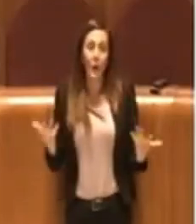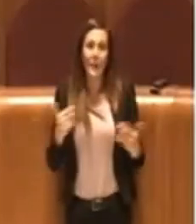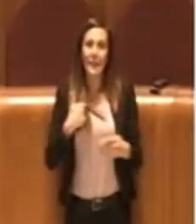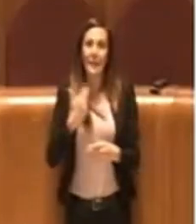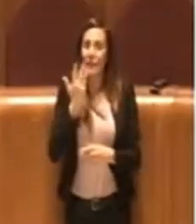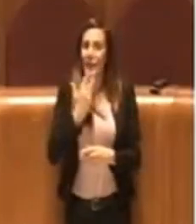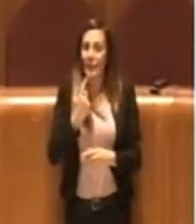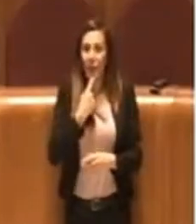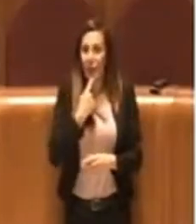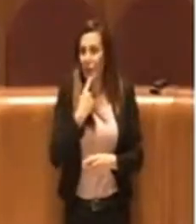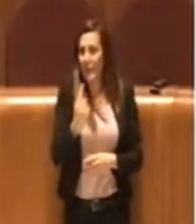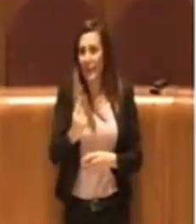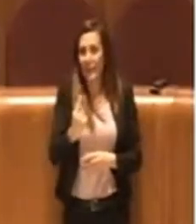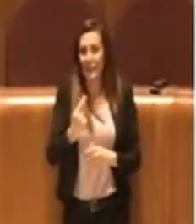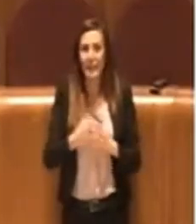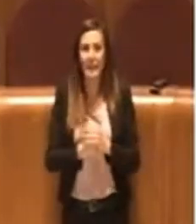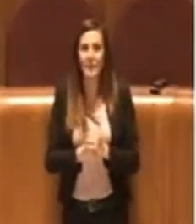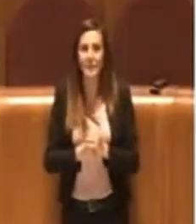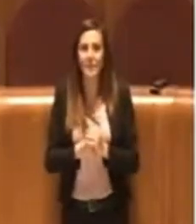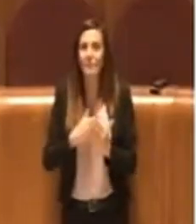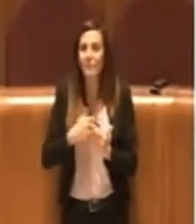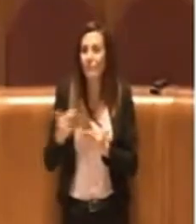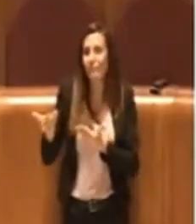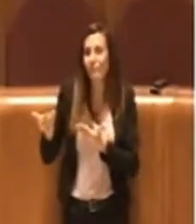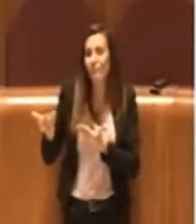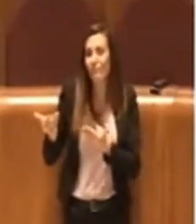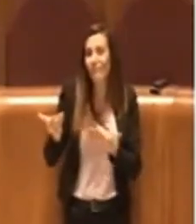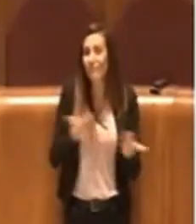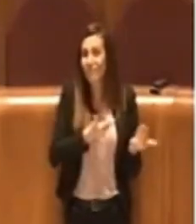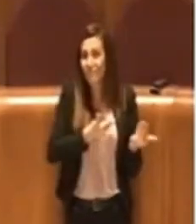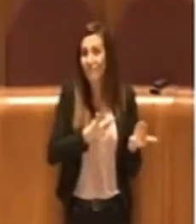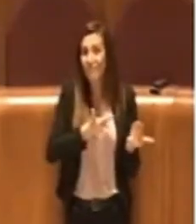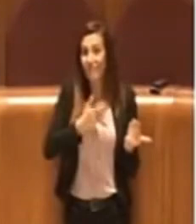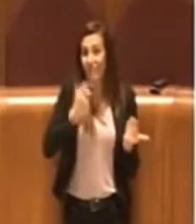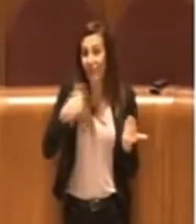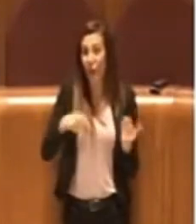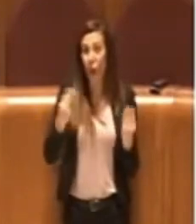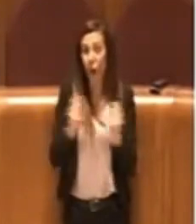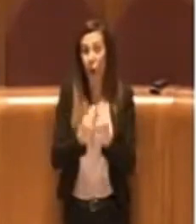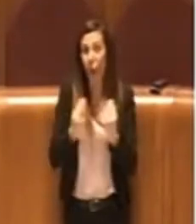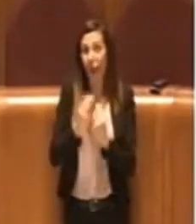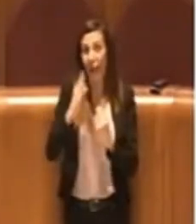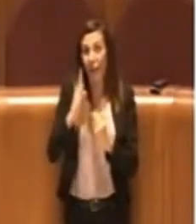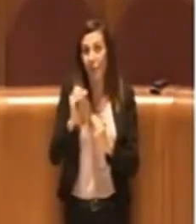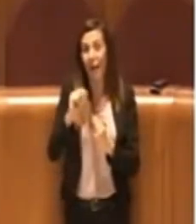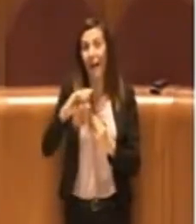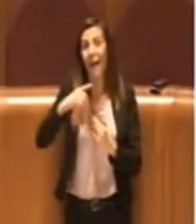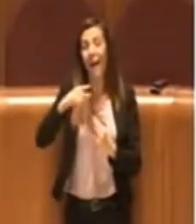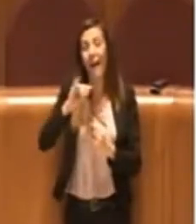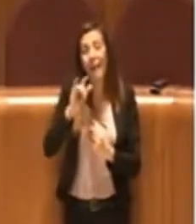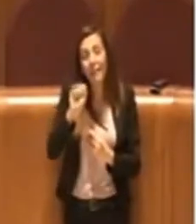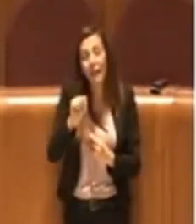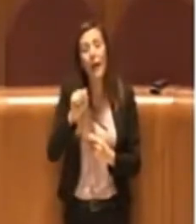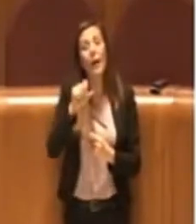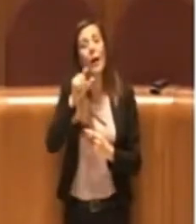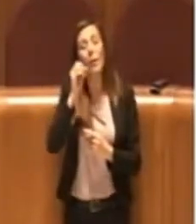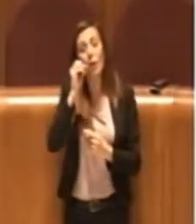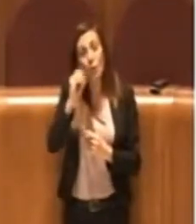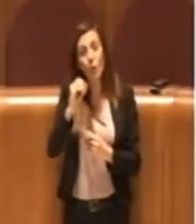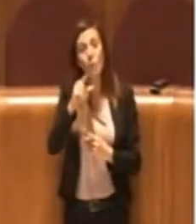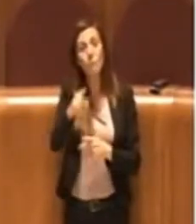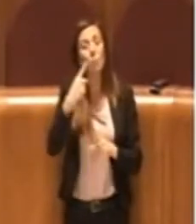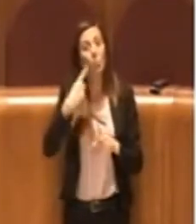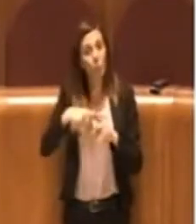Volevo dire, noi cogliamo l'invito della collega Baglio, che è propositivo ed è positivo, per cui